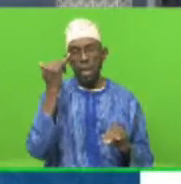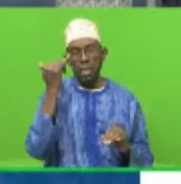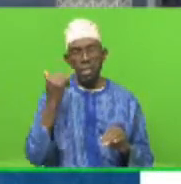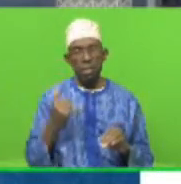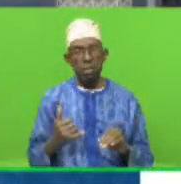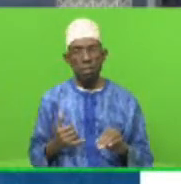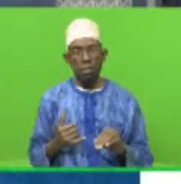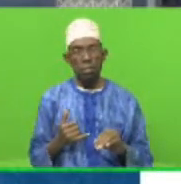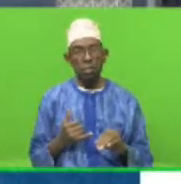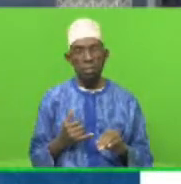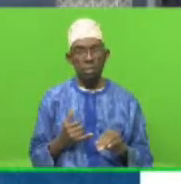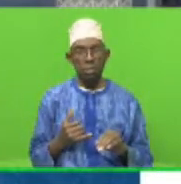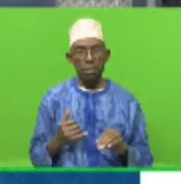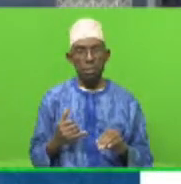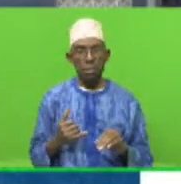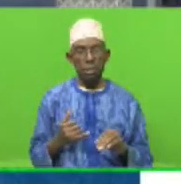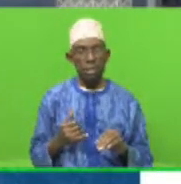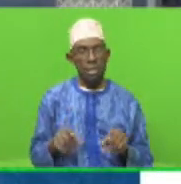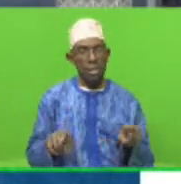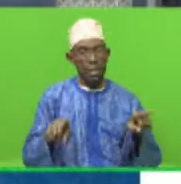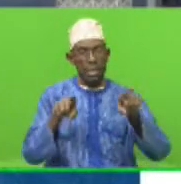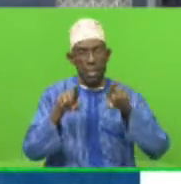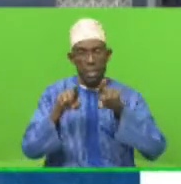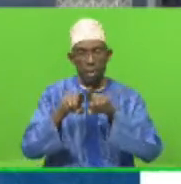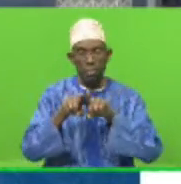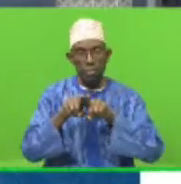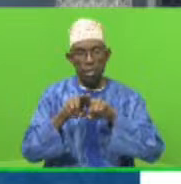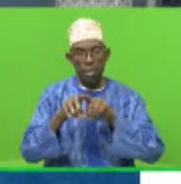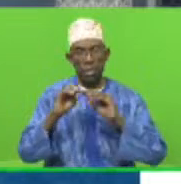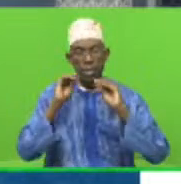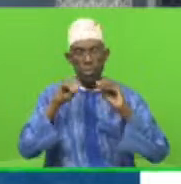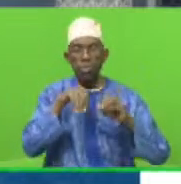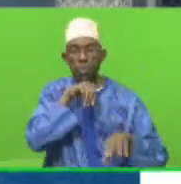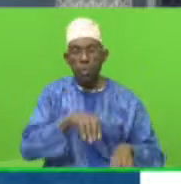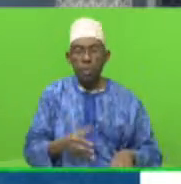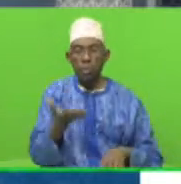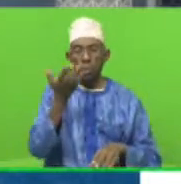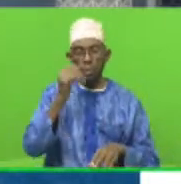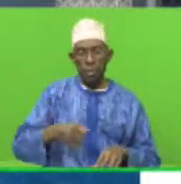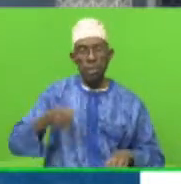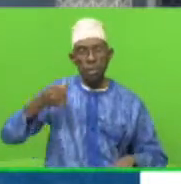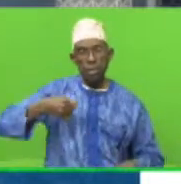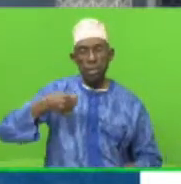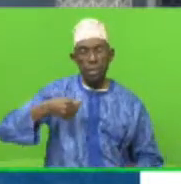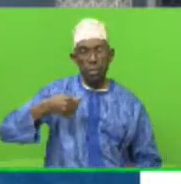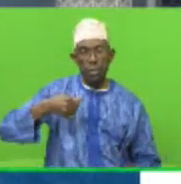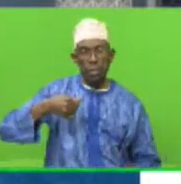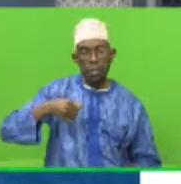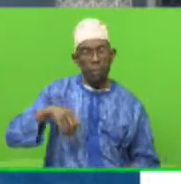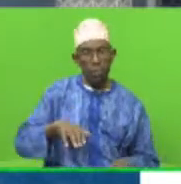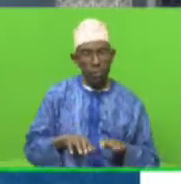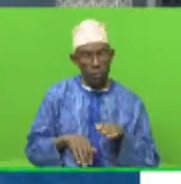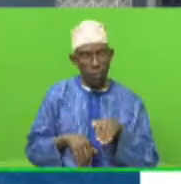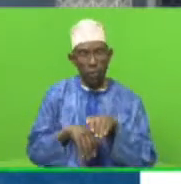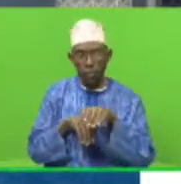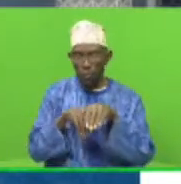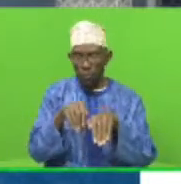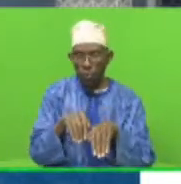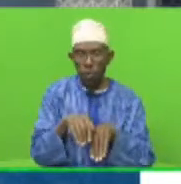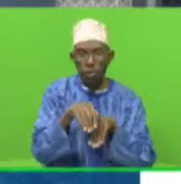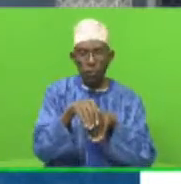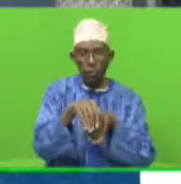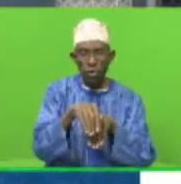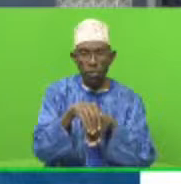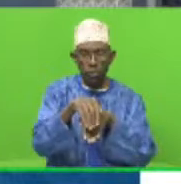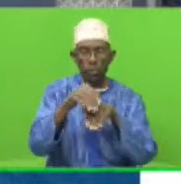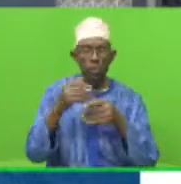peers are doing it. So it is similar to the hadith where the Prophet sallallahu alayhi wa sallam says, لَتَتَّبِعَنَّ سَنَنَ مَنْ